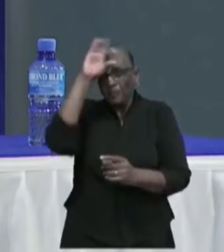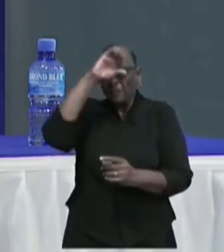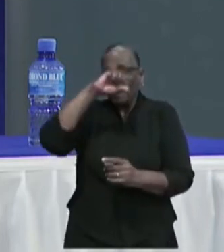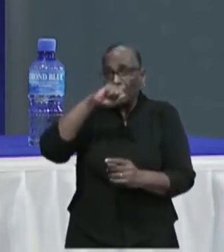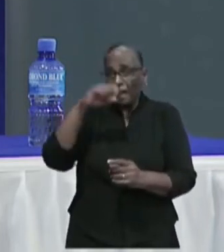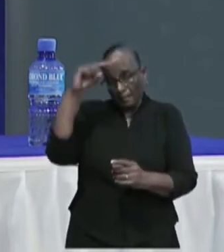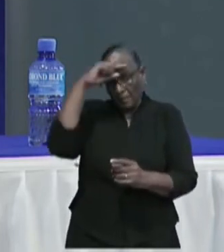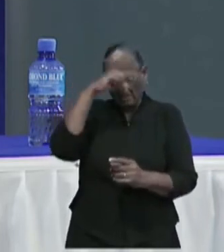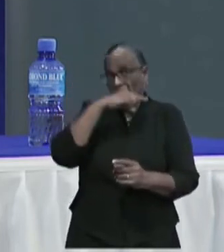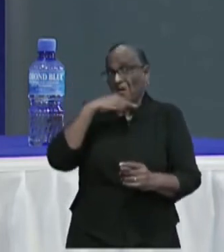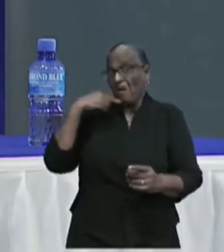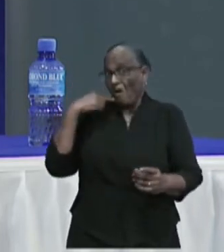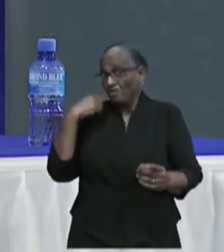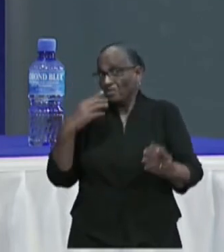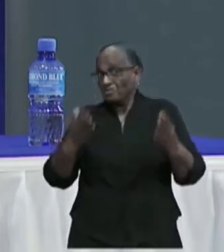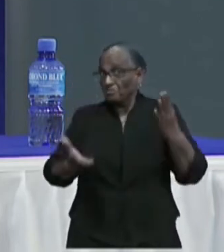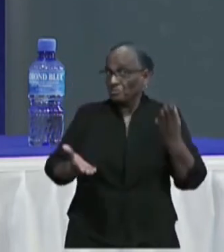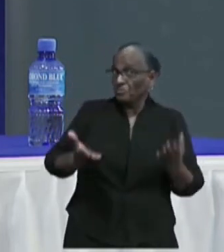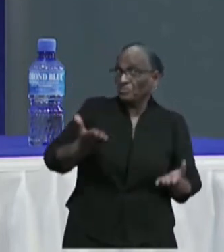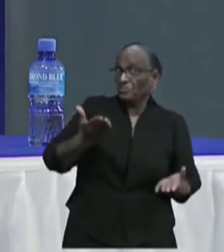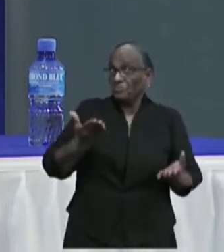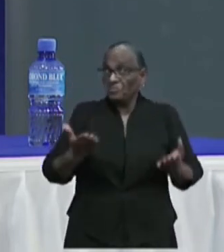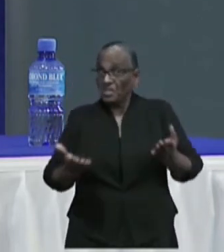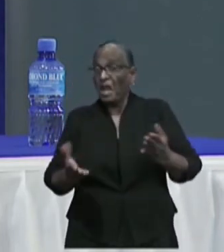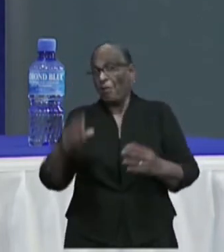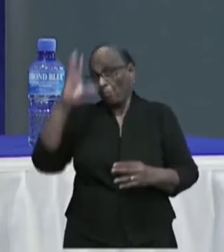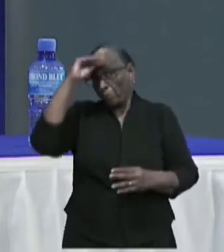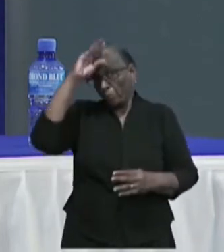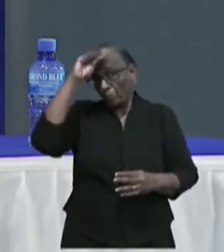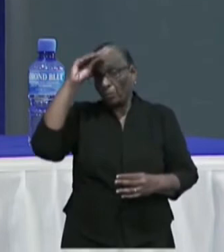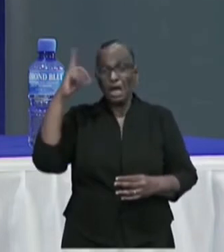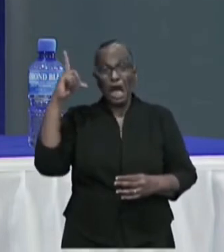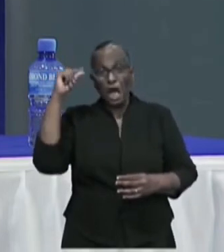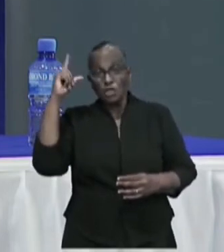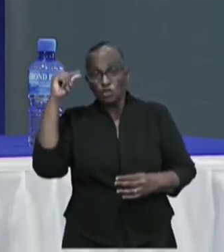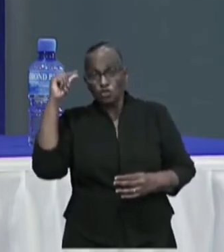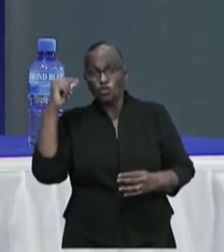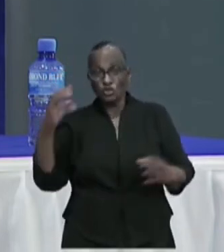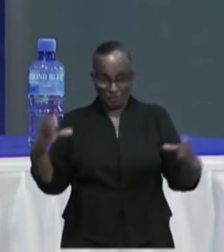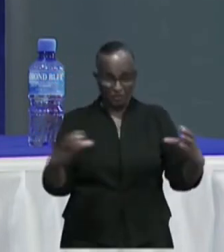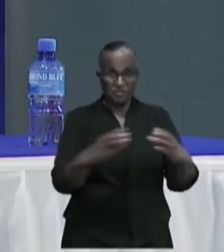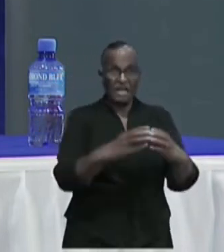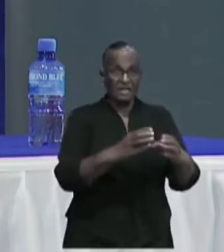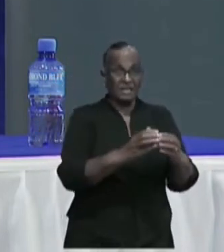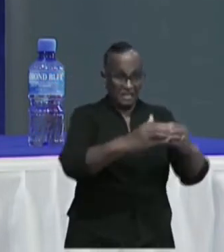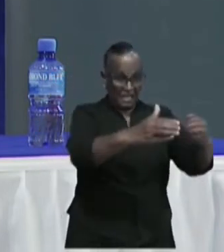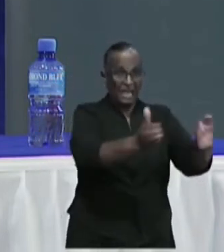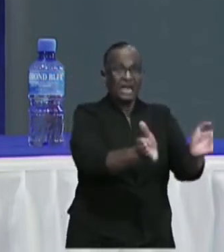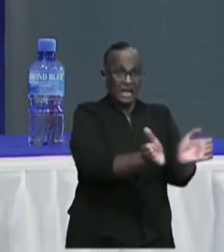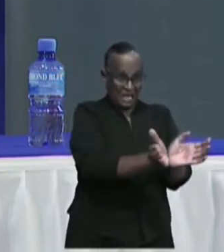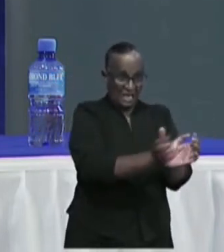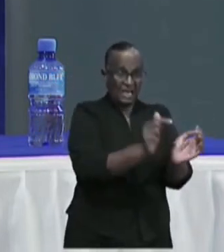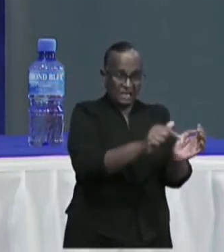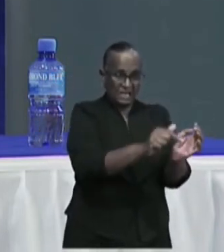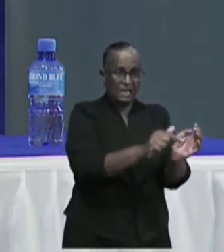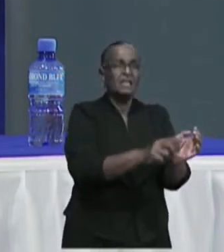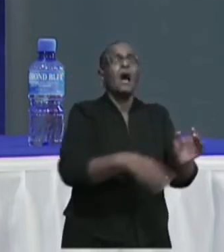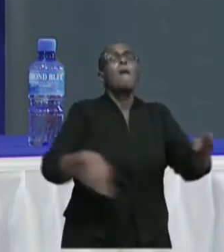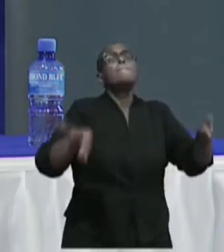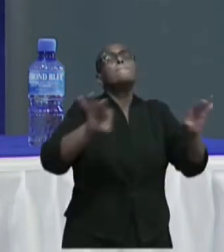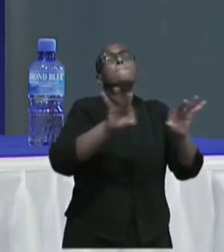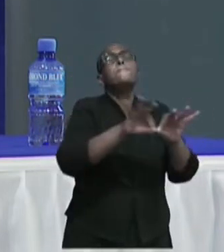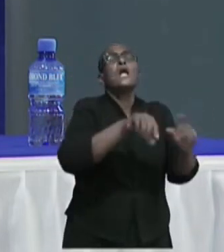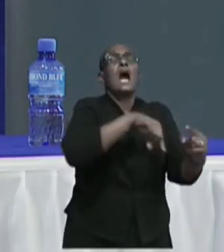dat de ouders en eventueel oudere broers en zussen van het gezin een heel belangrijke rol zullen